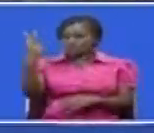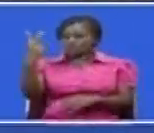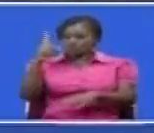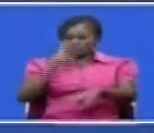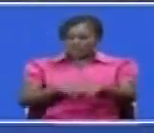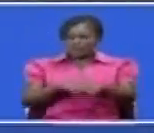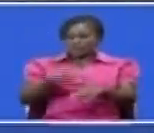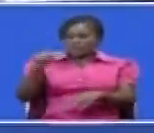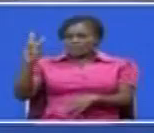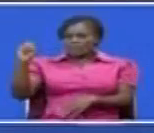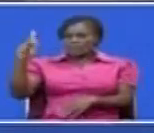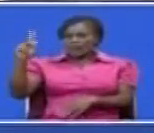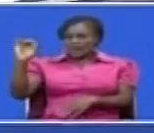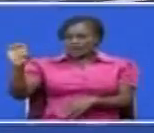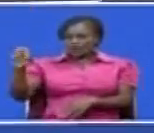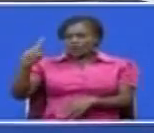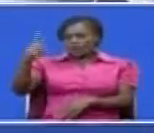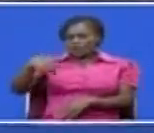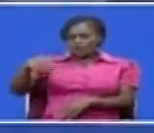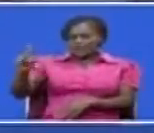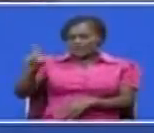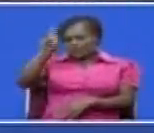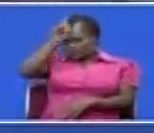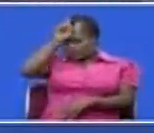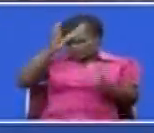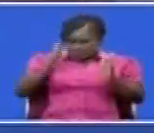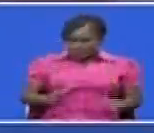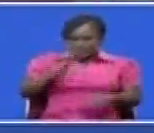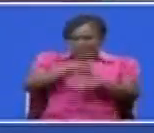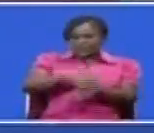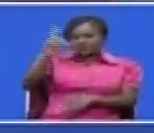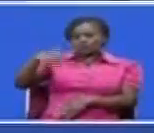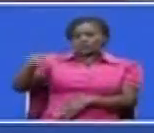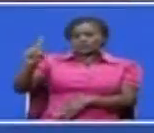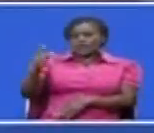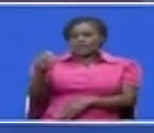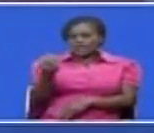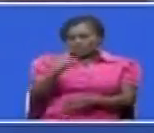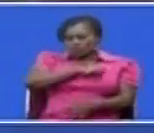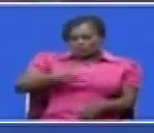pale Michael Nyawande alipomshinda Misri Ibrahim Mohamed na kunyakua ubingwa wa super lightweight.